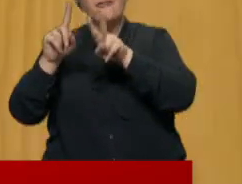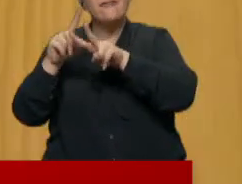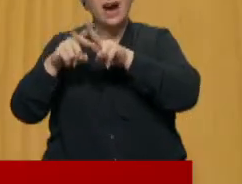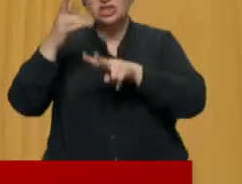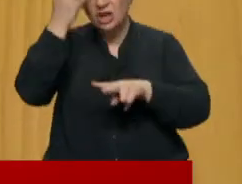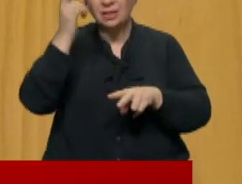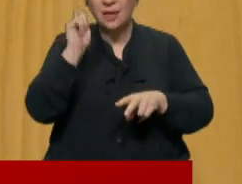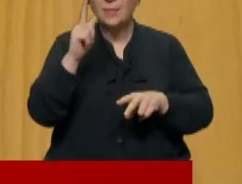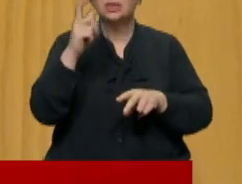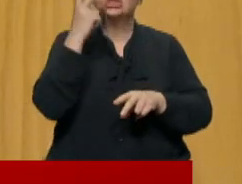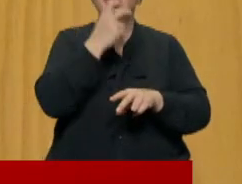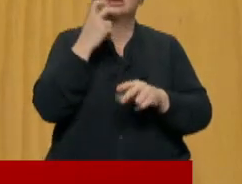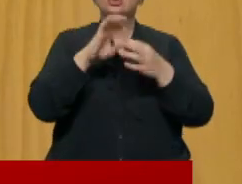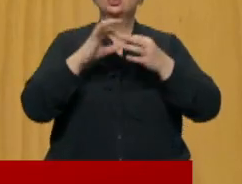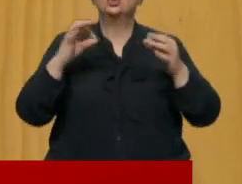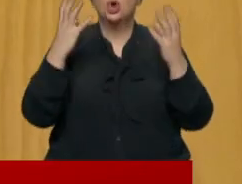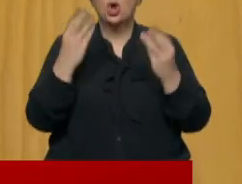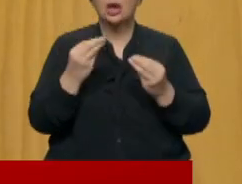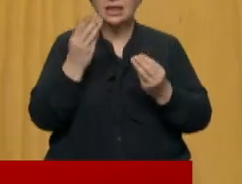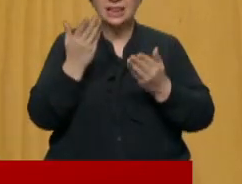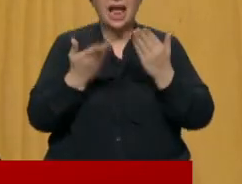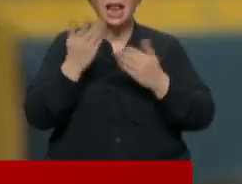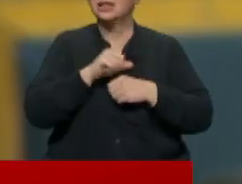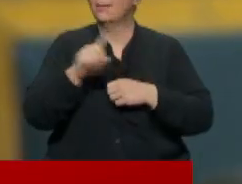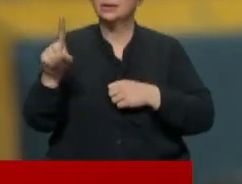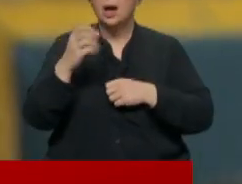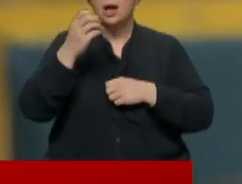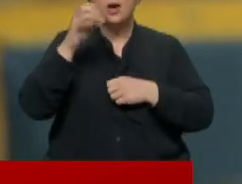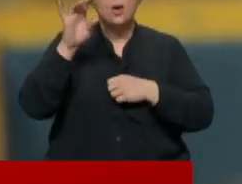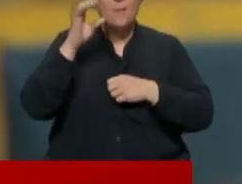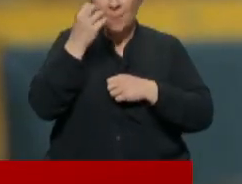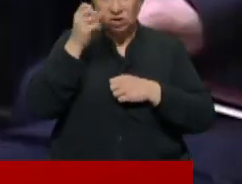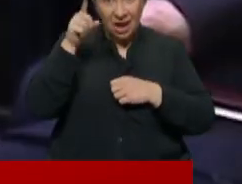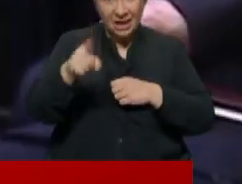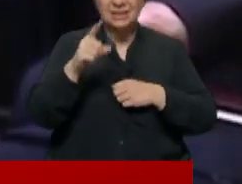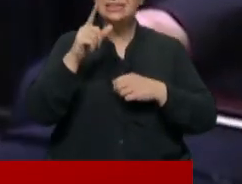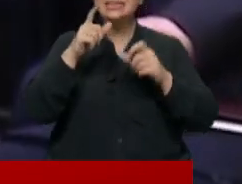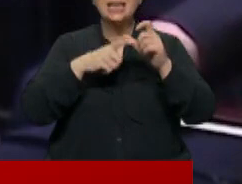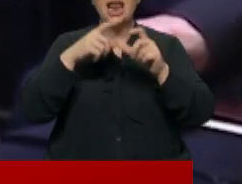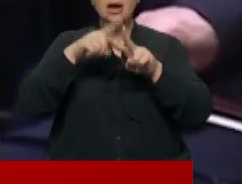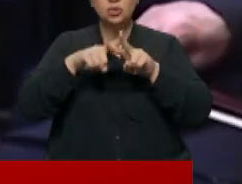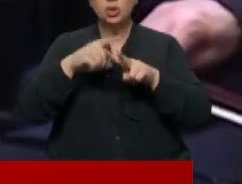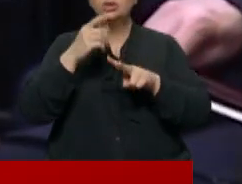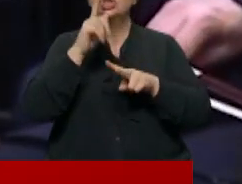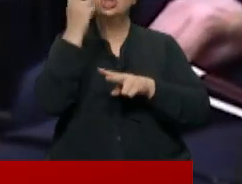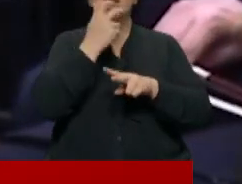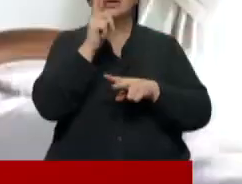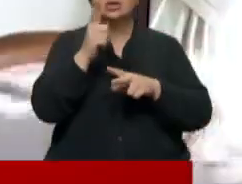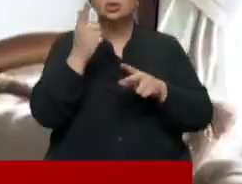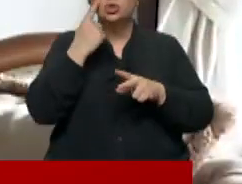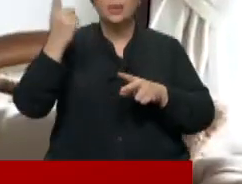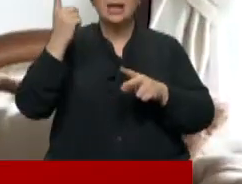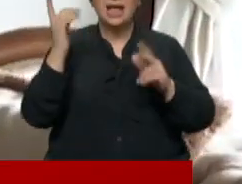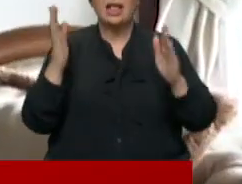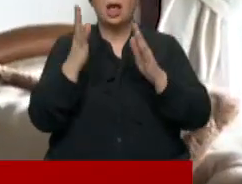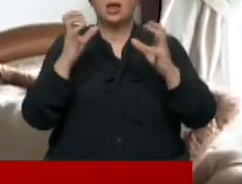marifeti sıradan bir şarkı sözü olarak değerlendirilemez. Bahçeli, Sezen Aksu'nun şarkı sözleriyle ilgili de Cumhur İttifakı ortağı